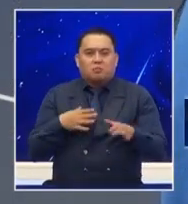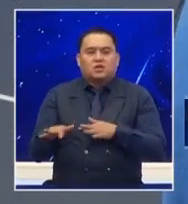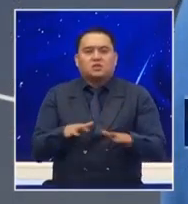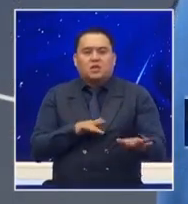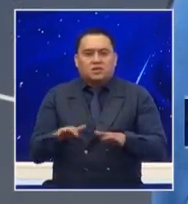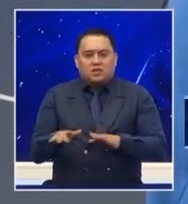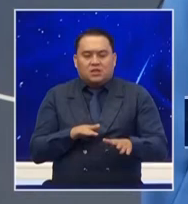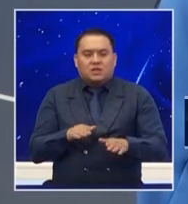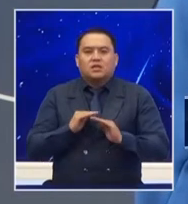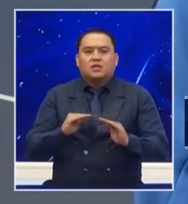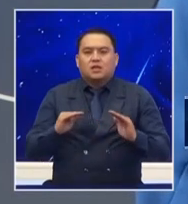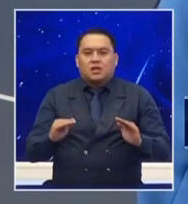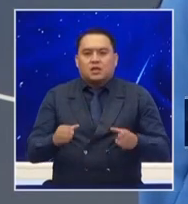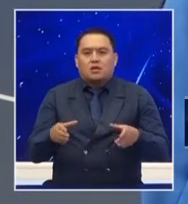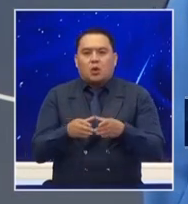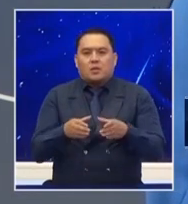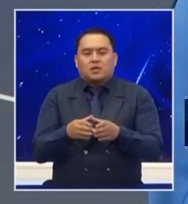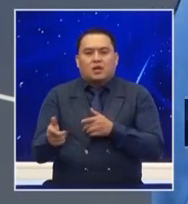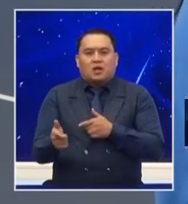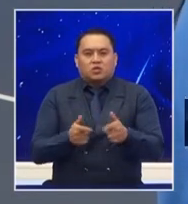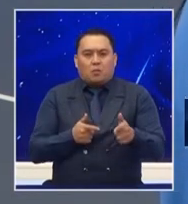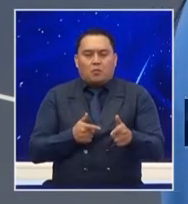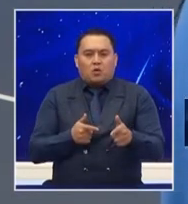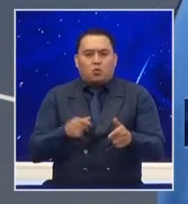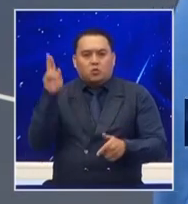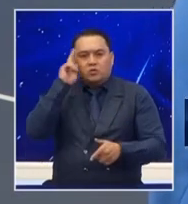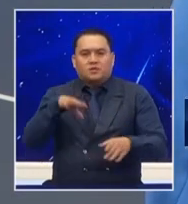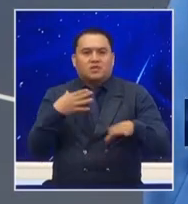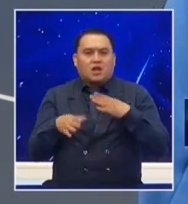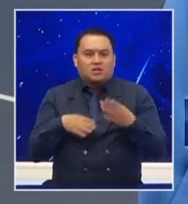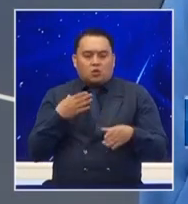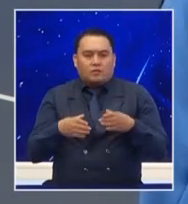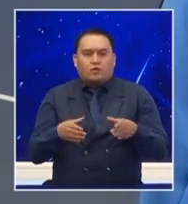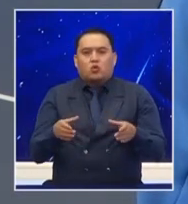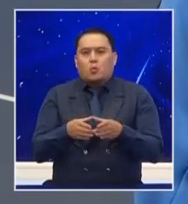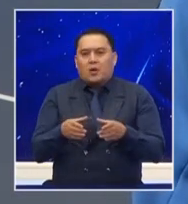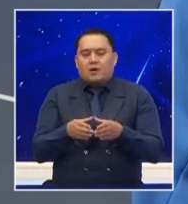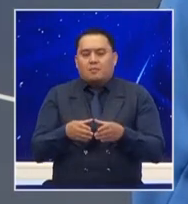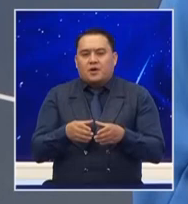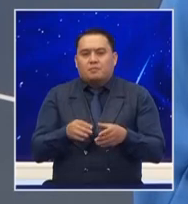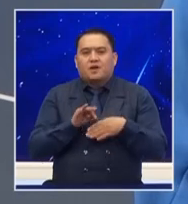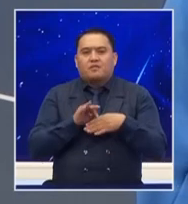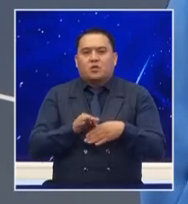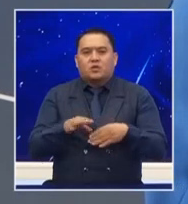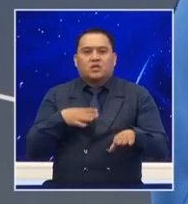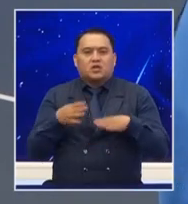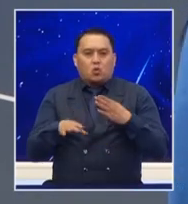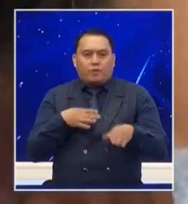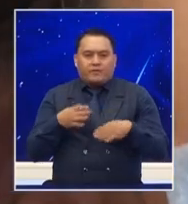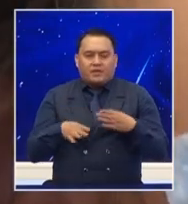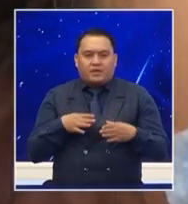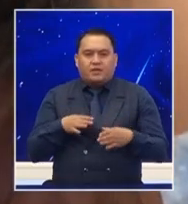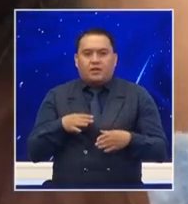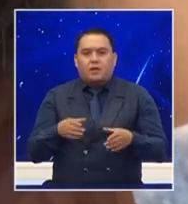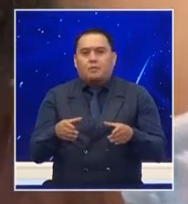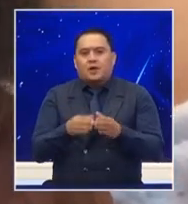процессы. Дети группа начальной подготовки, а также дети учебно-тренировочная группа, мы ведем тренировки